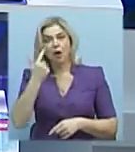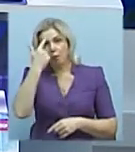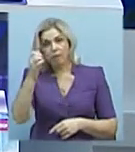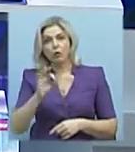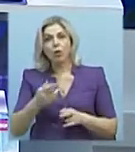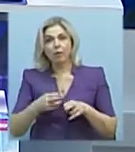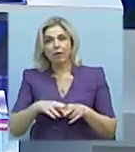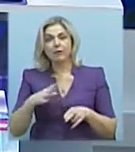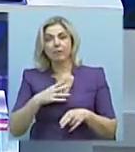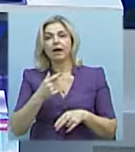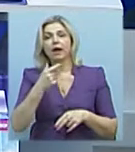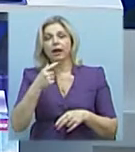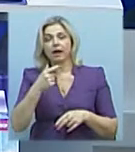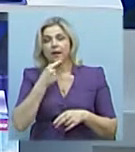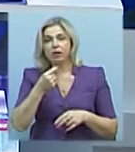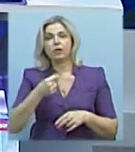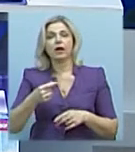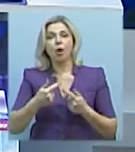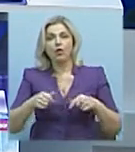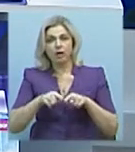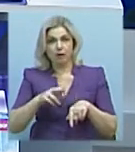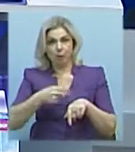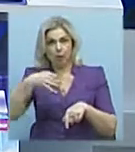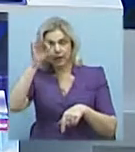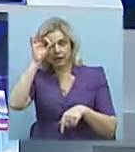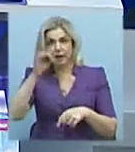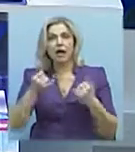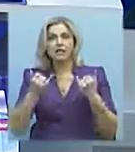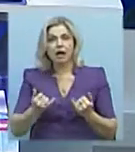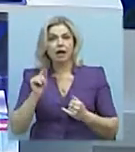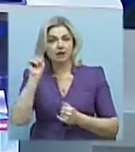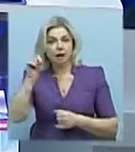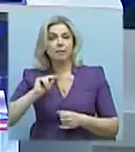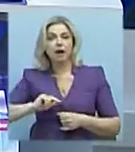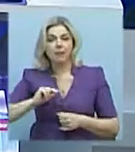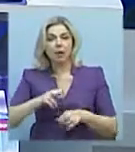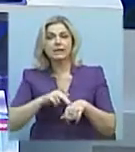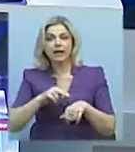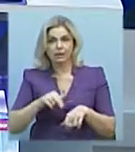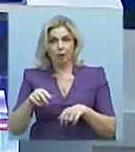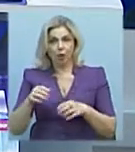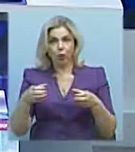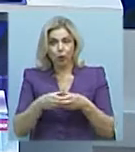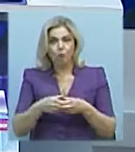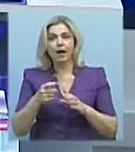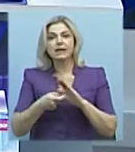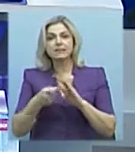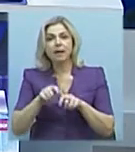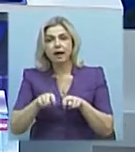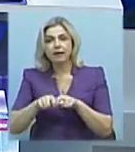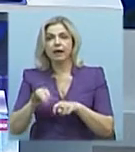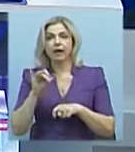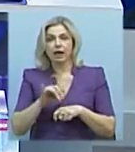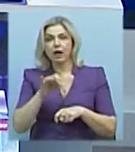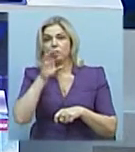про це надійшло до Інгульського відділу поліції. Зараз на місці події працює слідчо-оперативна група, експерти та